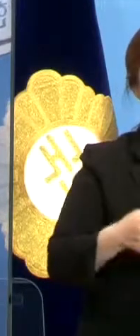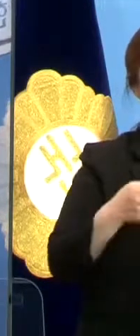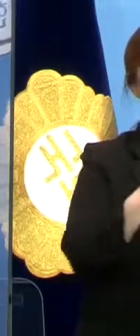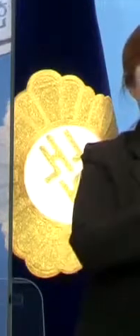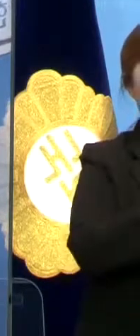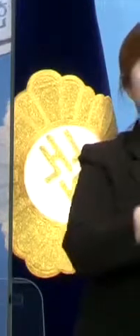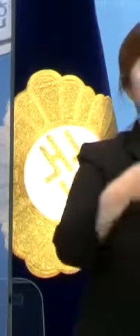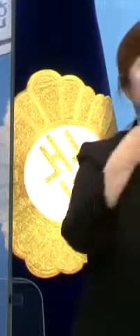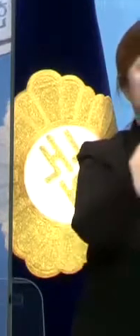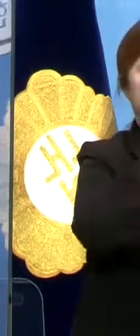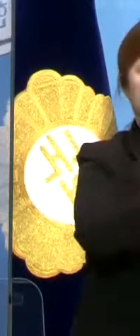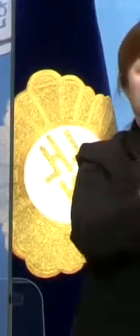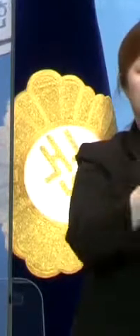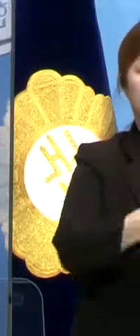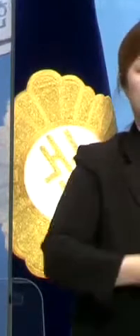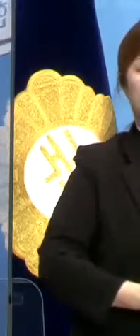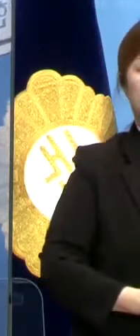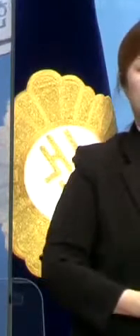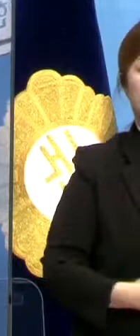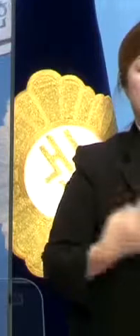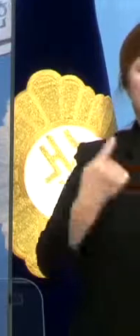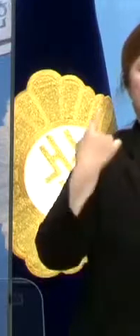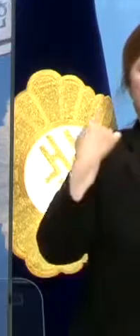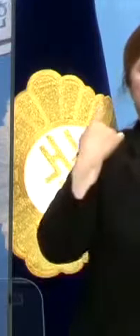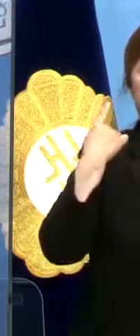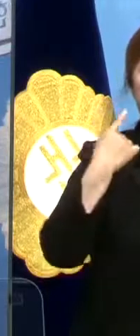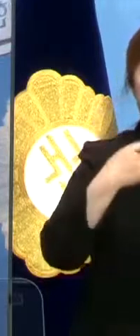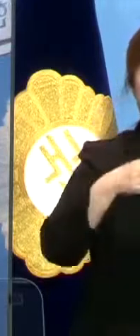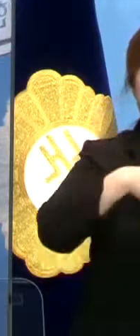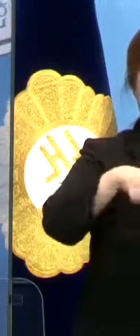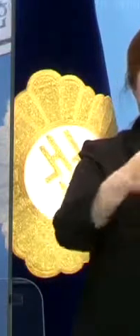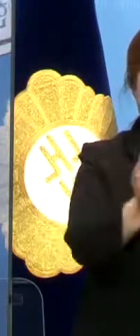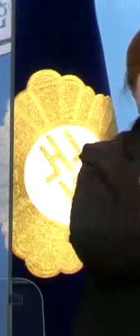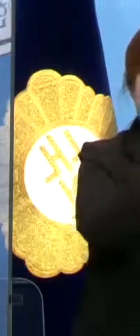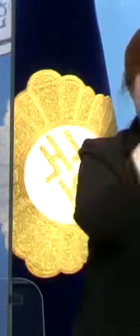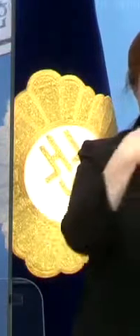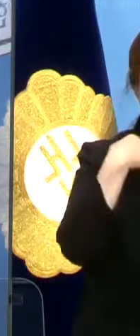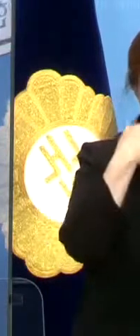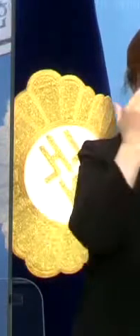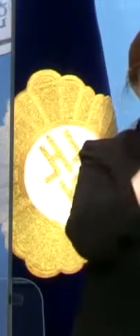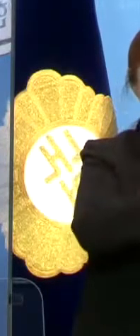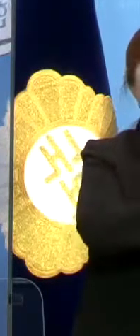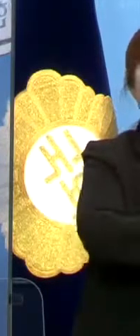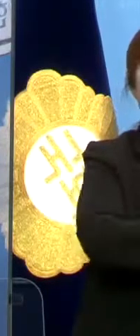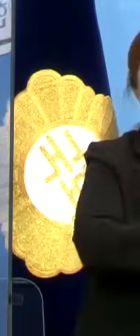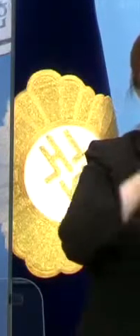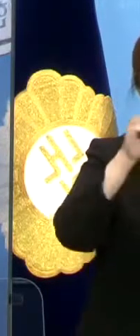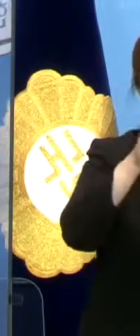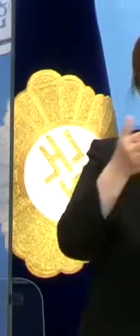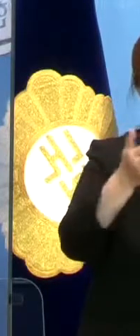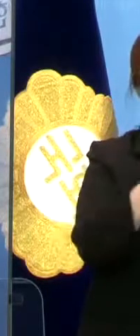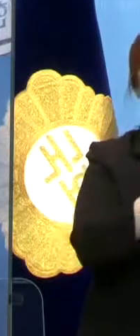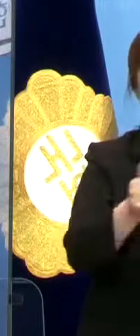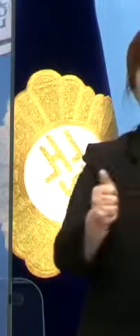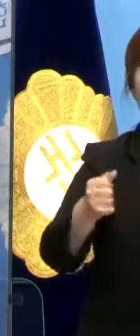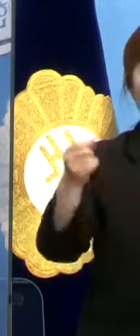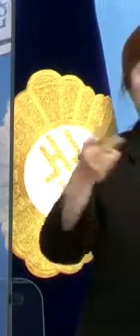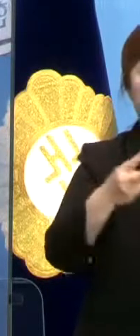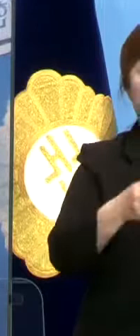하겠습니다 어제 당과 정부 청와대는 택배 기소를 비롯한